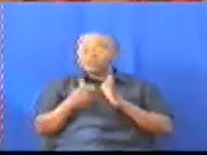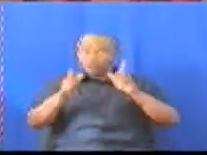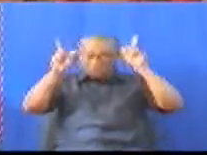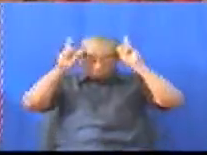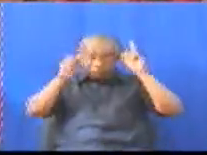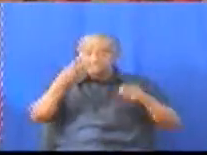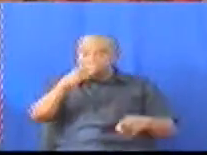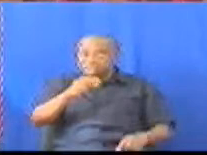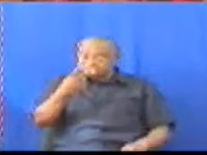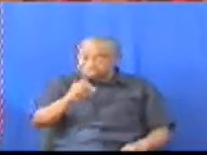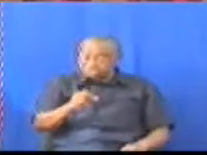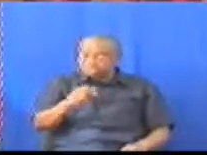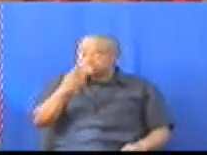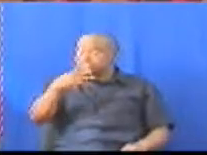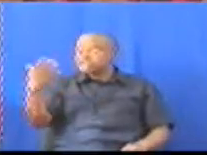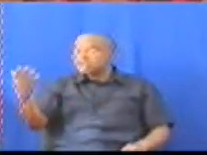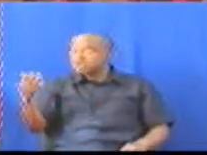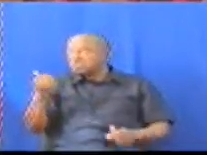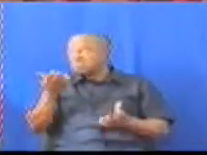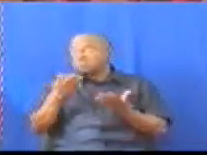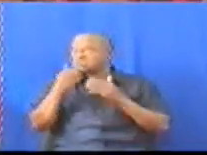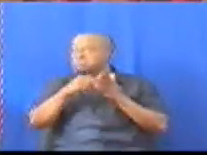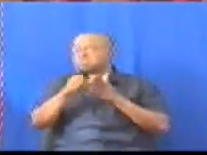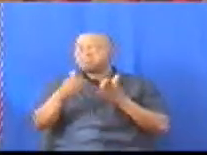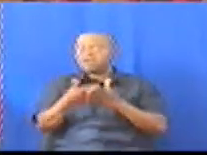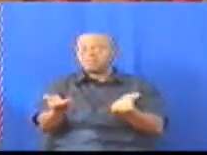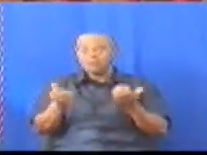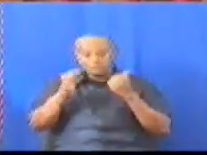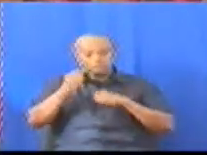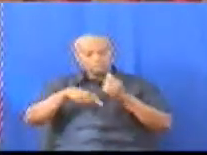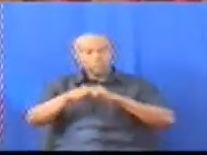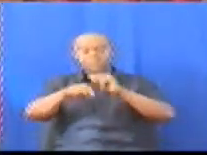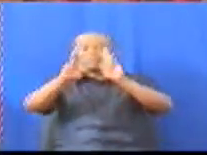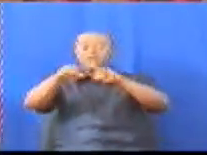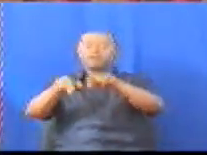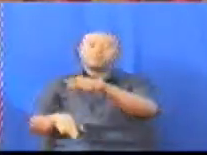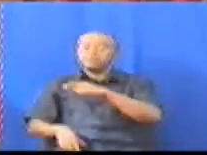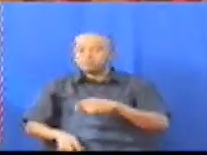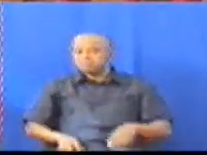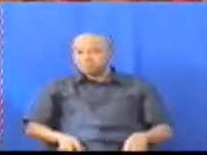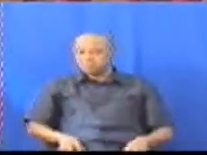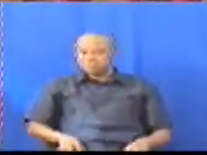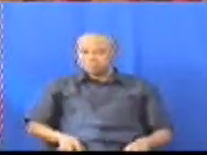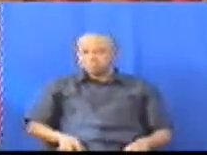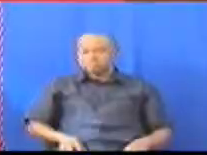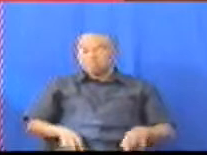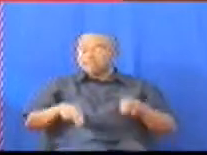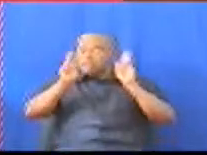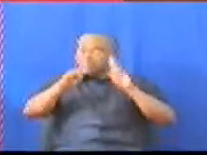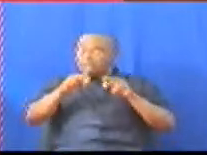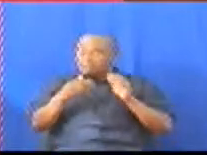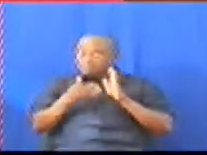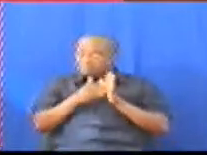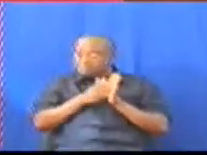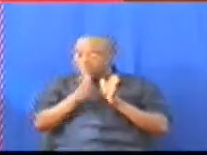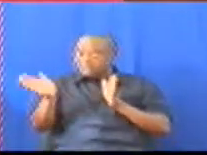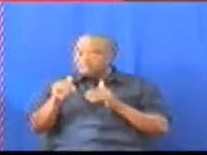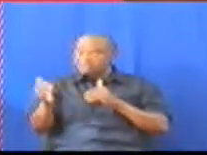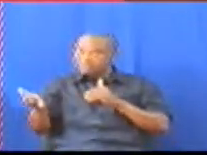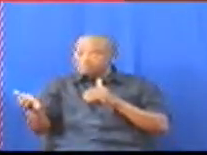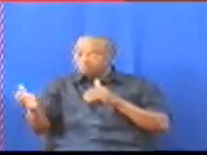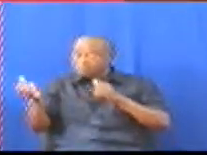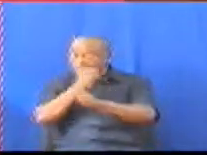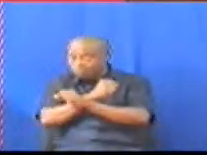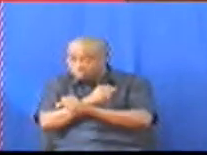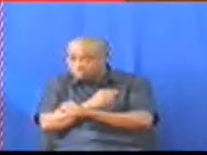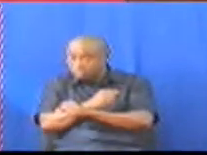ng'ombe 25, hawezi kulipa. Inabidi mwende mahakamani. Na mahakama yenyewe aidha kufunge au ikutaifishe